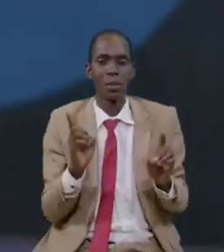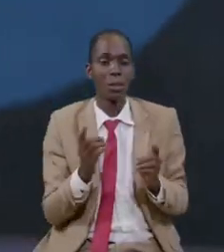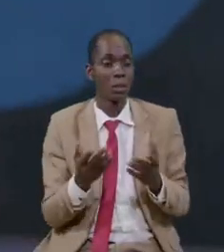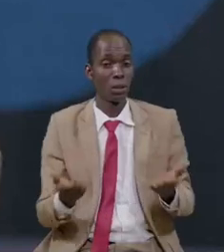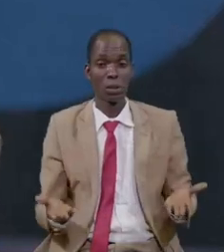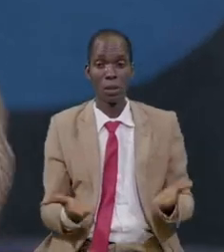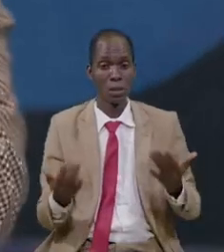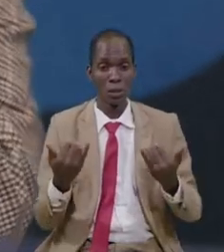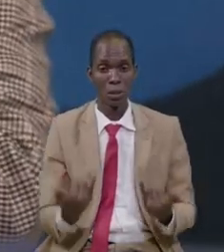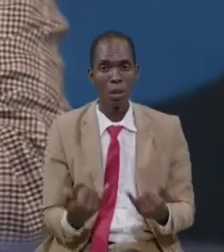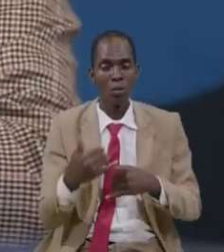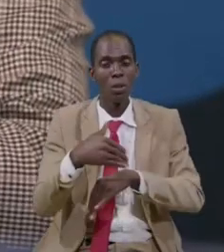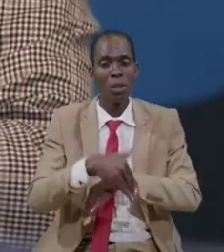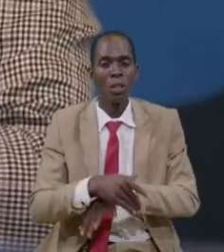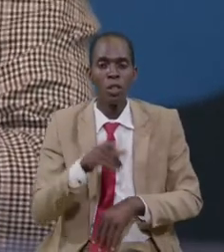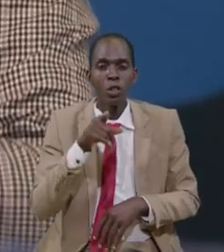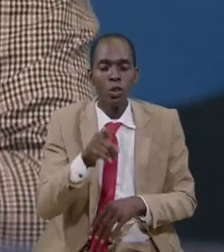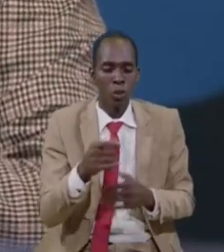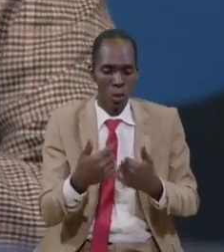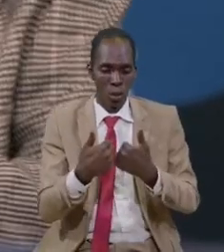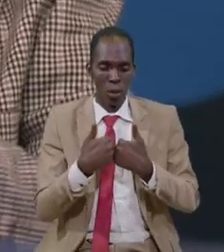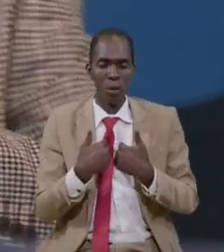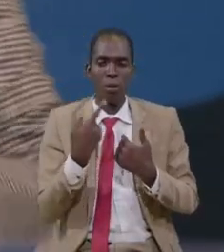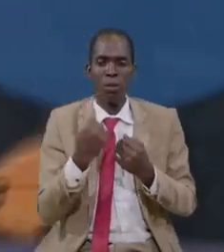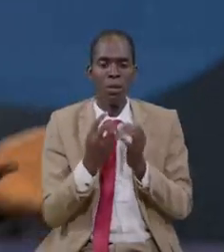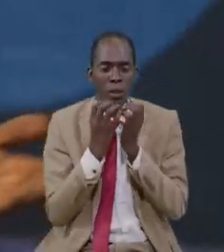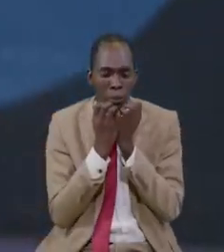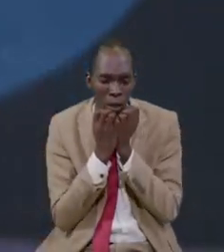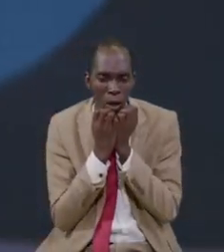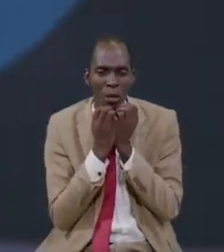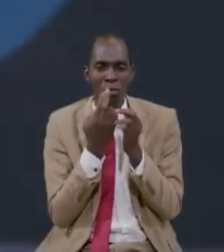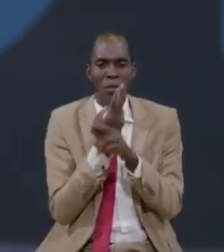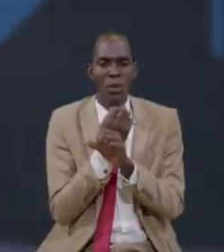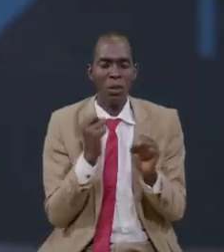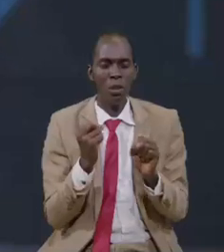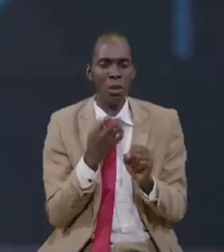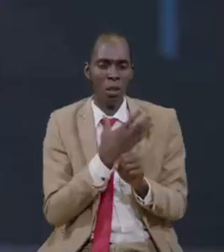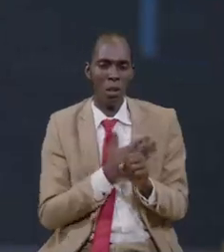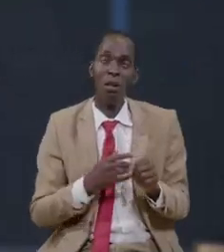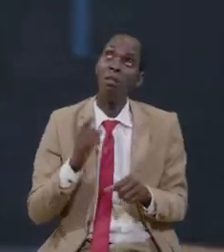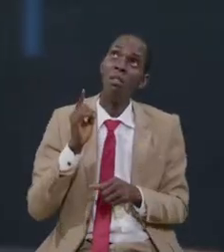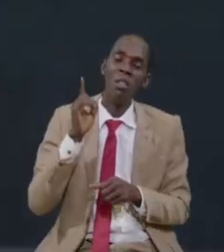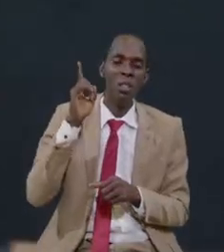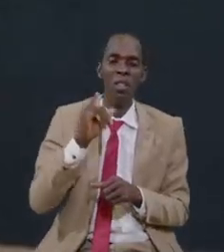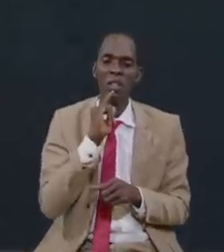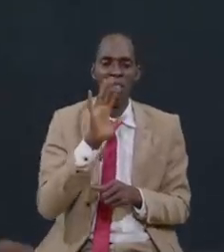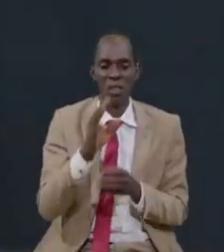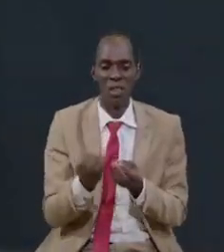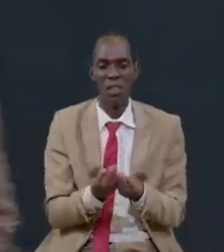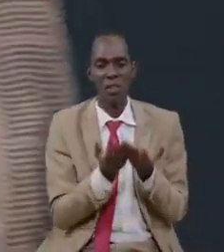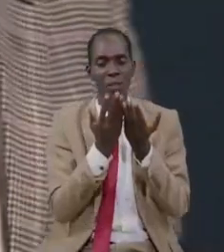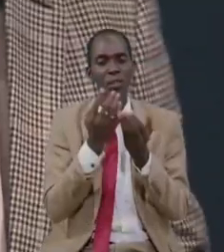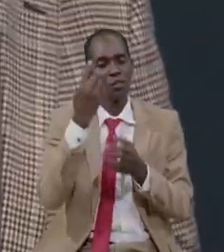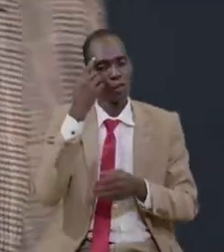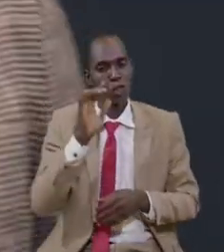soir. Déjà, tu as la rédemption précieuse. Et il est ta rançon, la rançon pour